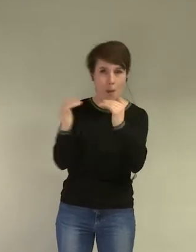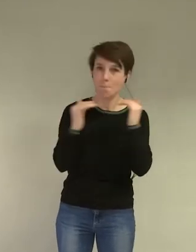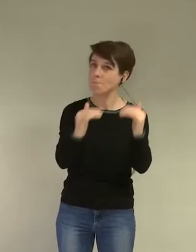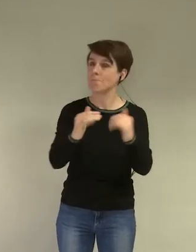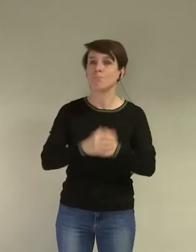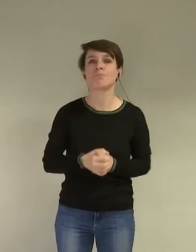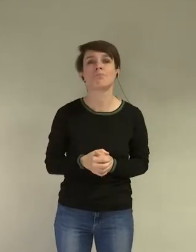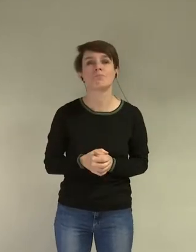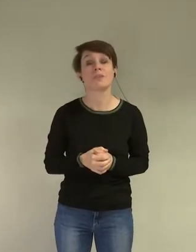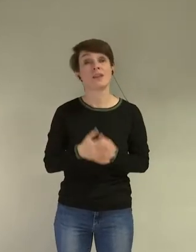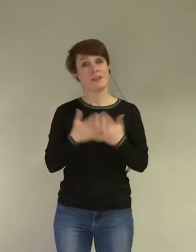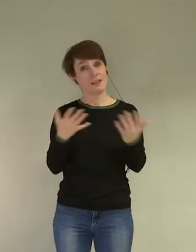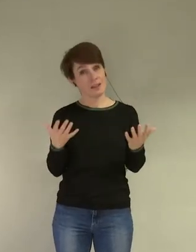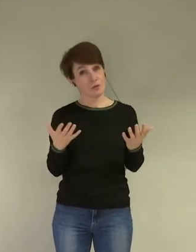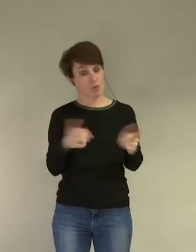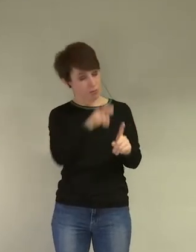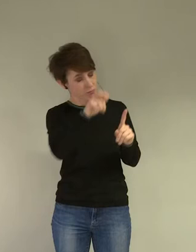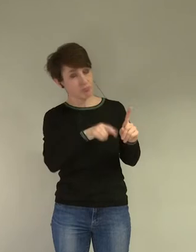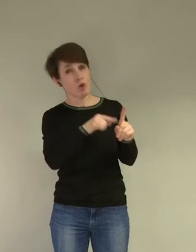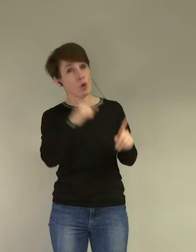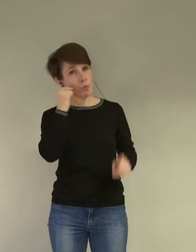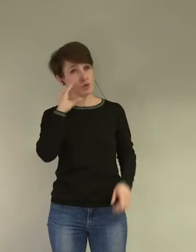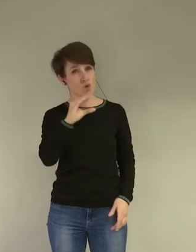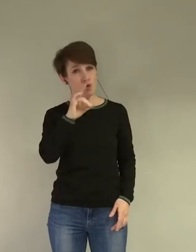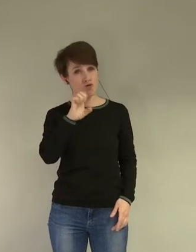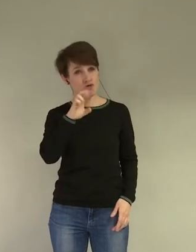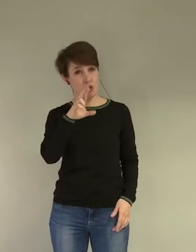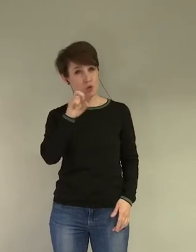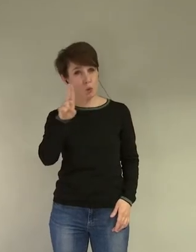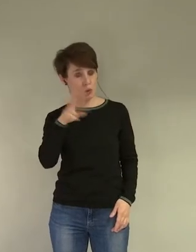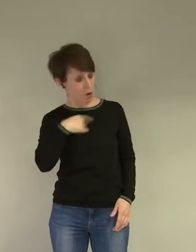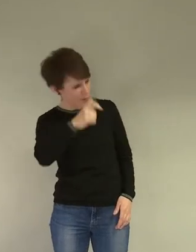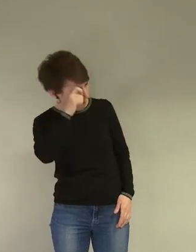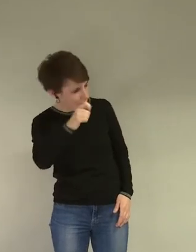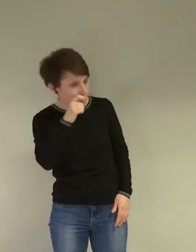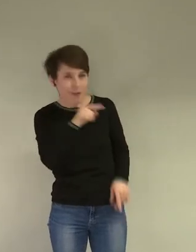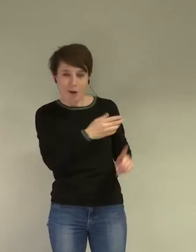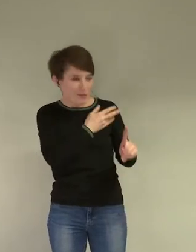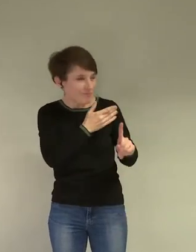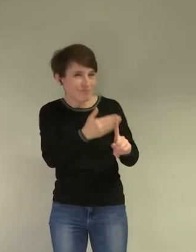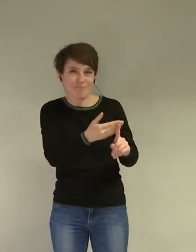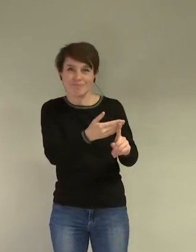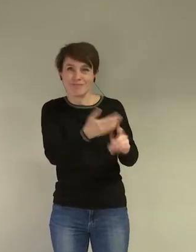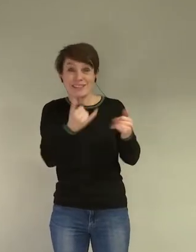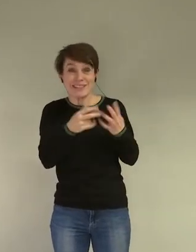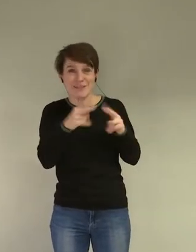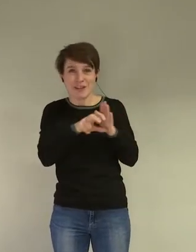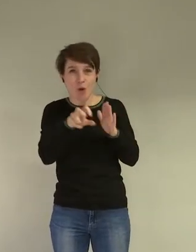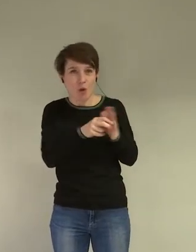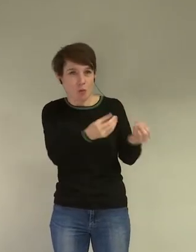donnons ici à remercier christian chaude rue pour avoir donner du goût et de la saveur à notre ville le pendant toutes ces années